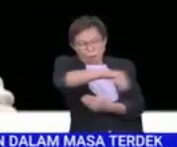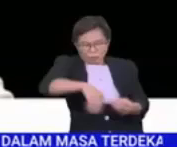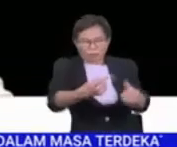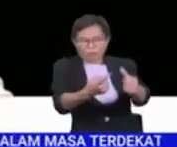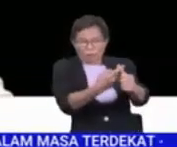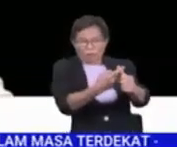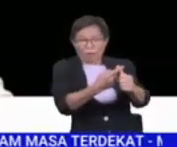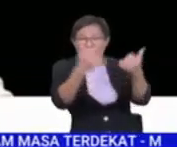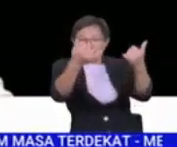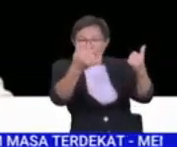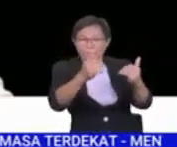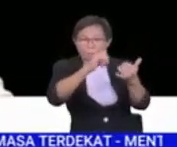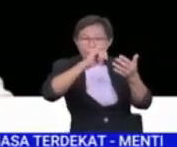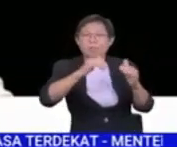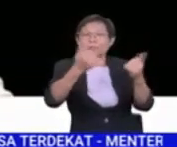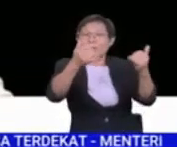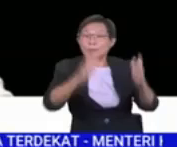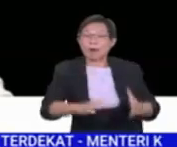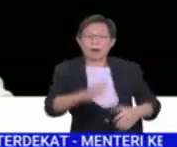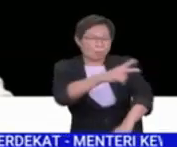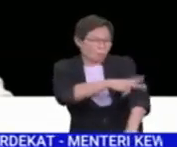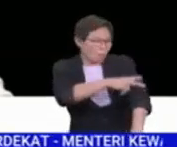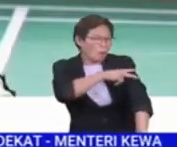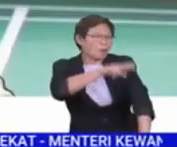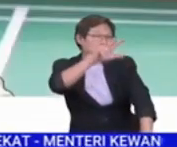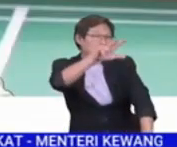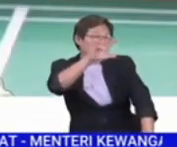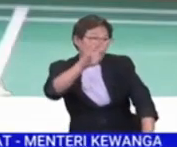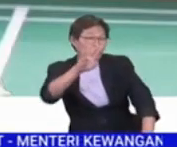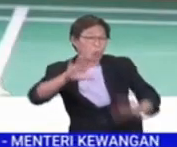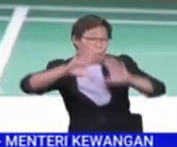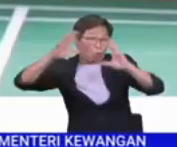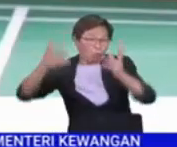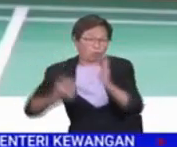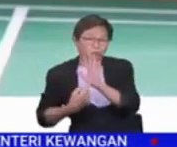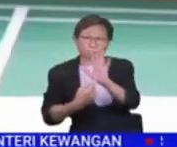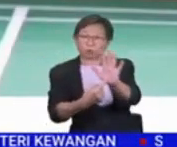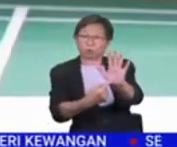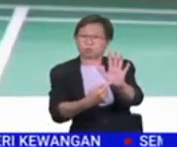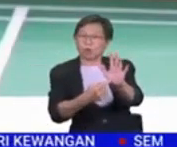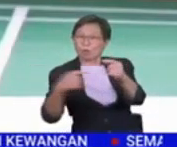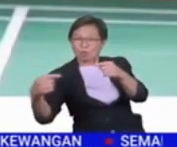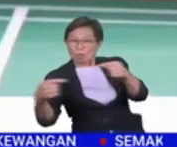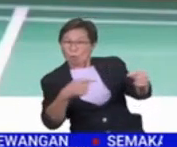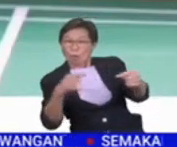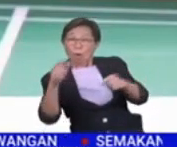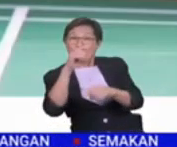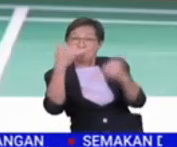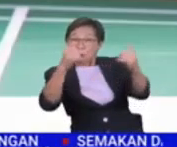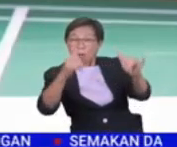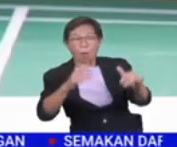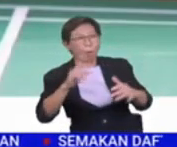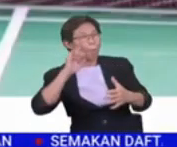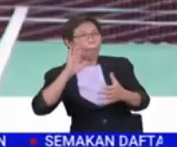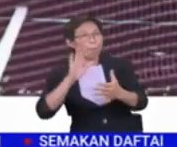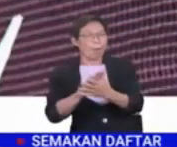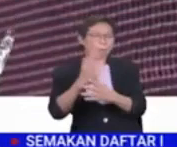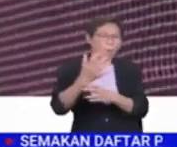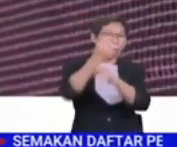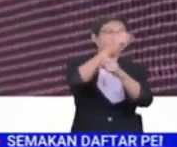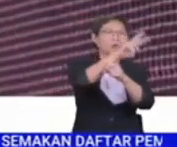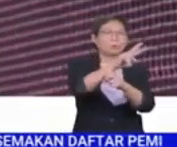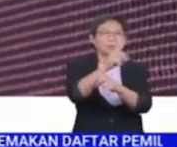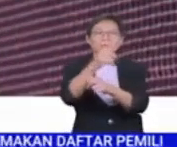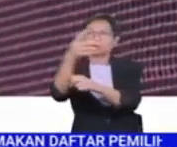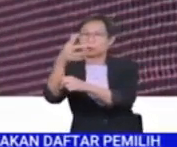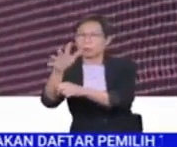pertama. Pemain yang menghuni ranking ke-37 dunia itu menampilkan aksi meyakinkan untuk menang